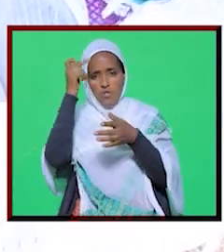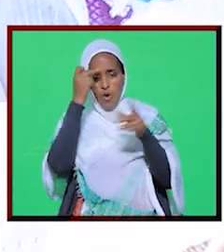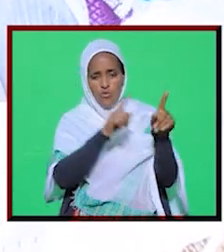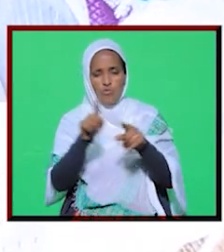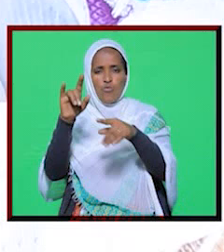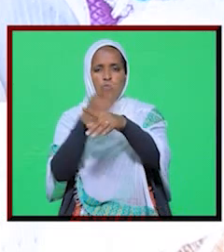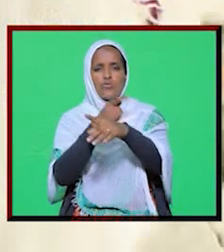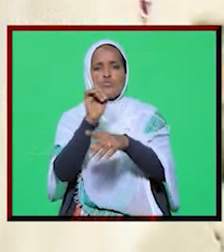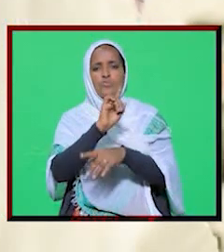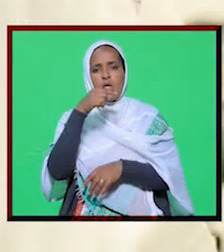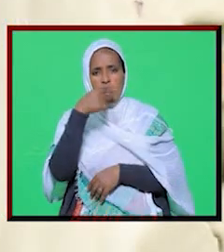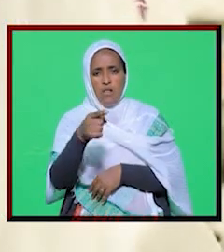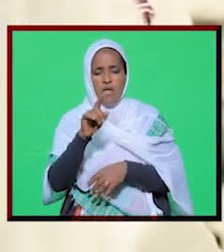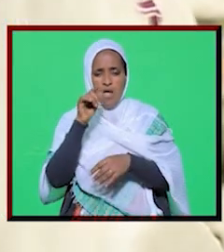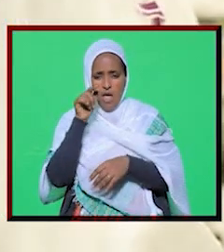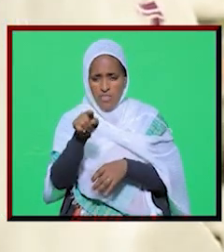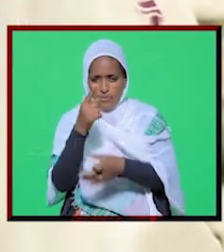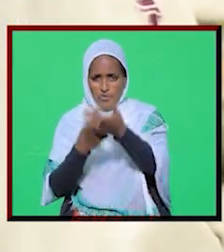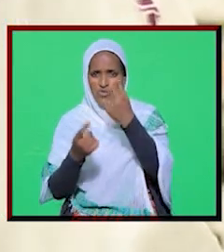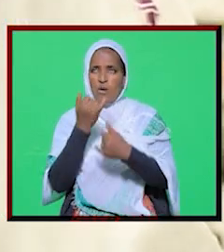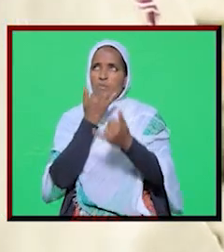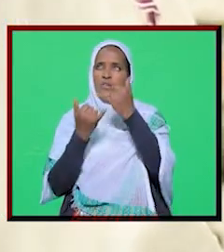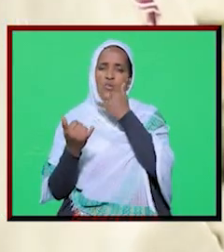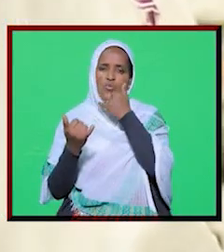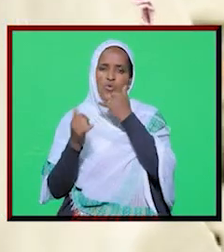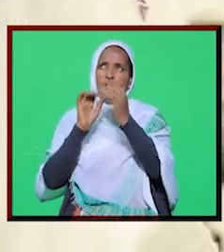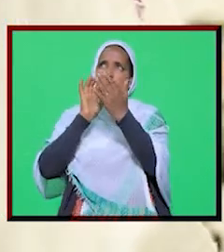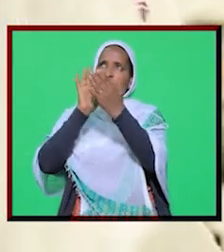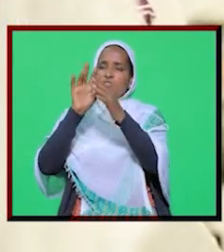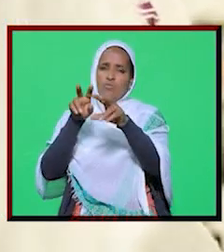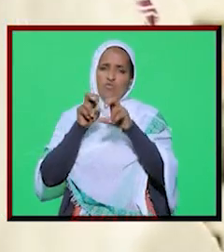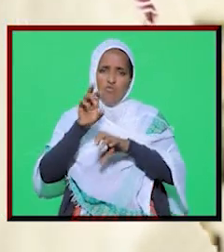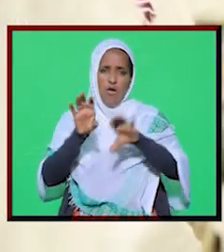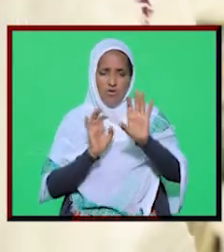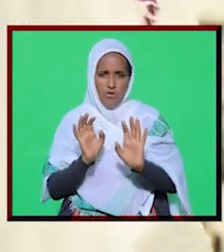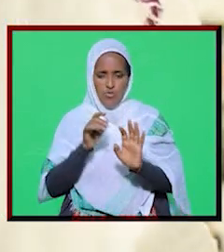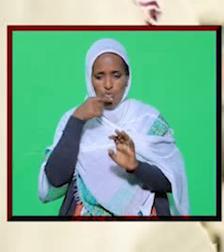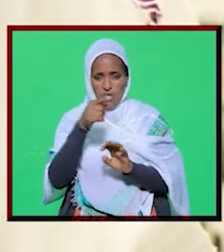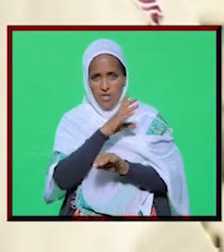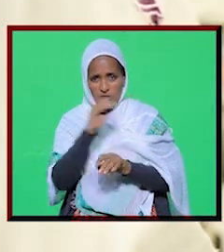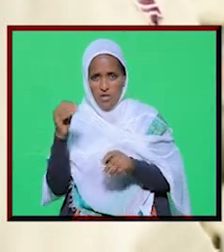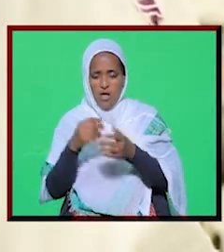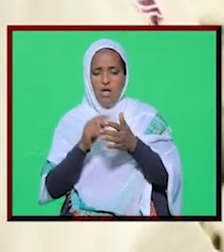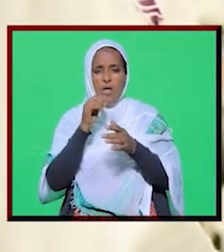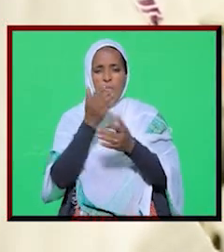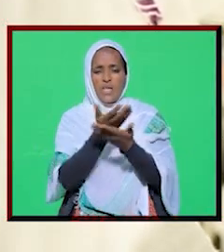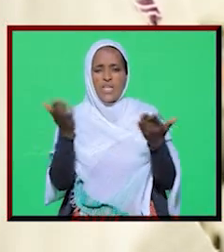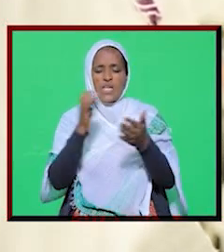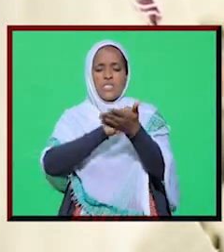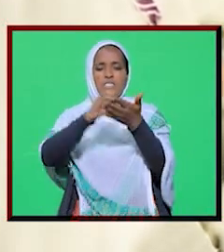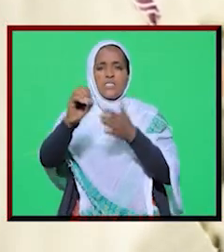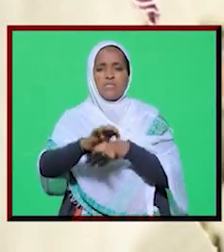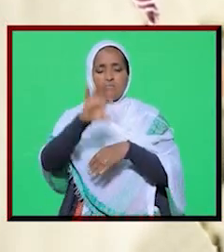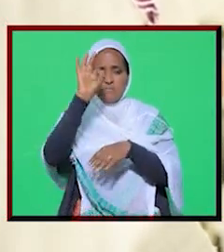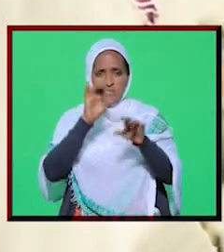ደግሞ በመዝሙሩ ምን አለ? አንተን ብቻ በደልኩ በፊትህም ክፋትን አደረግኩ ይልና በነገርህ ትጸድቅ